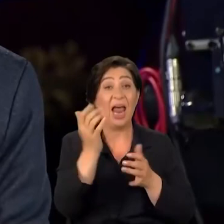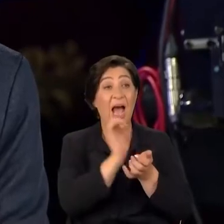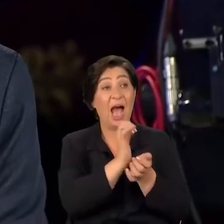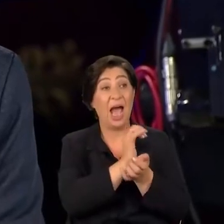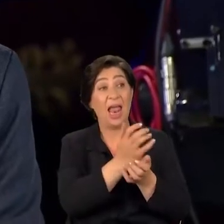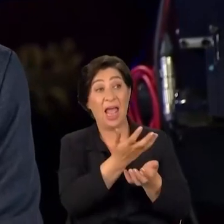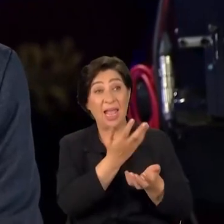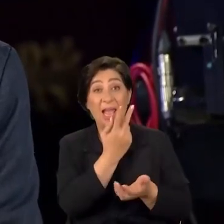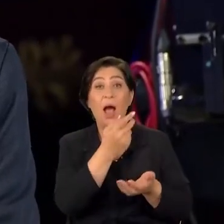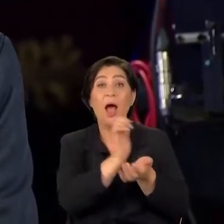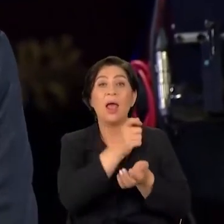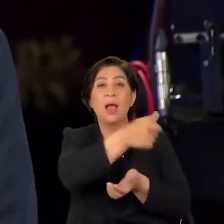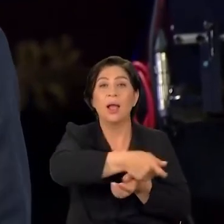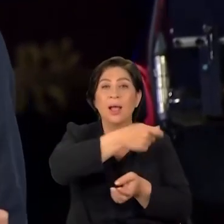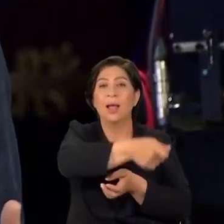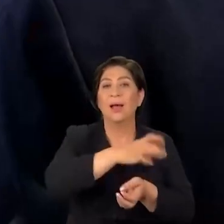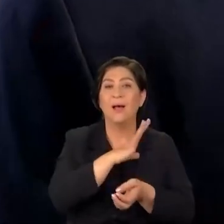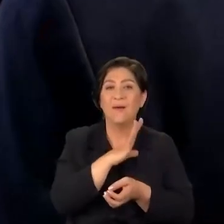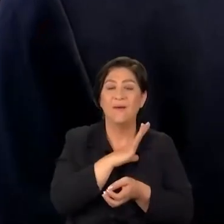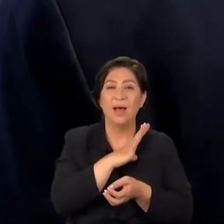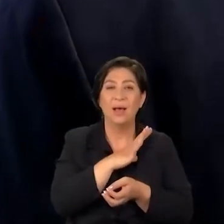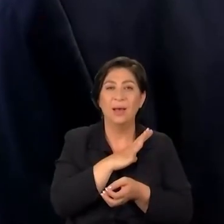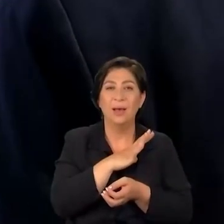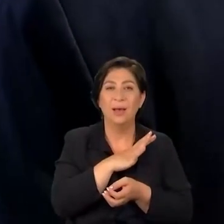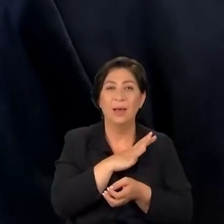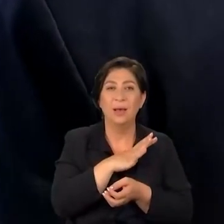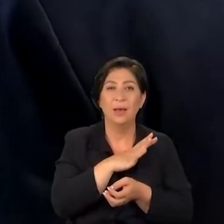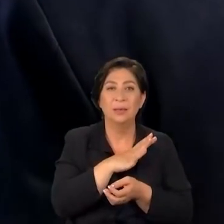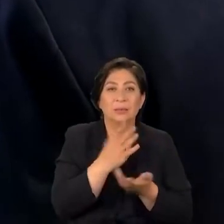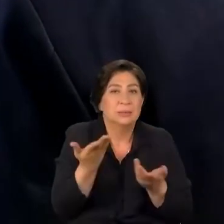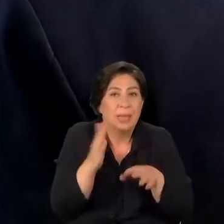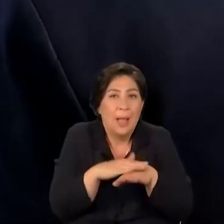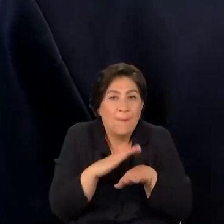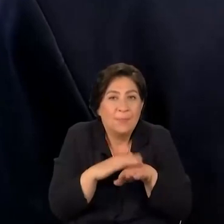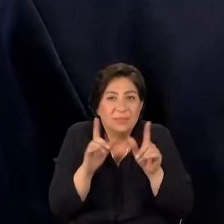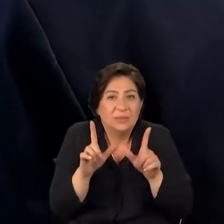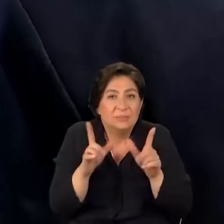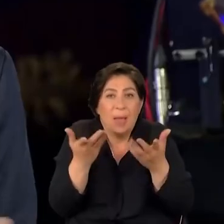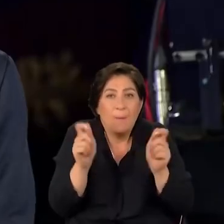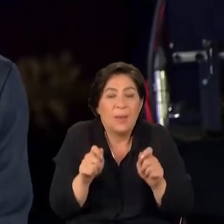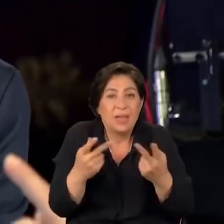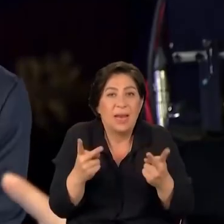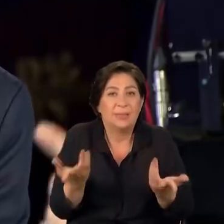aldığı harçlığa mahkum. Evet, evet. Dolayısıyla yani ne yapmamızın, ne yapabilirler? Peki. Avrupa'nın da en